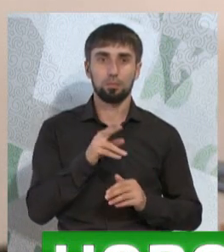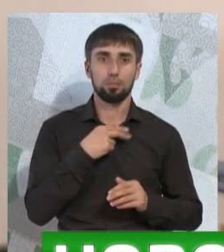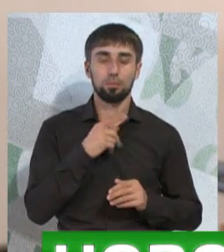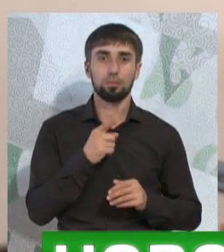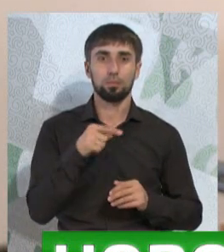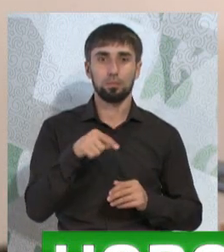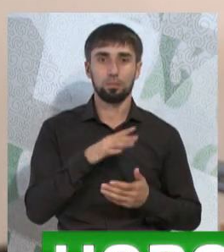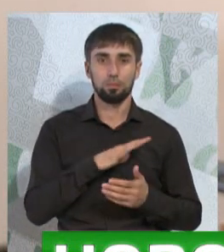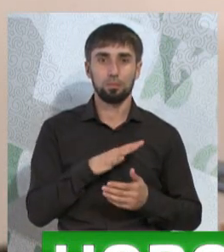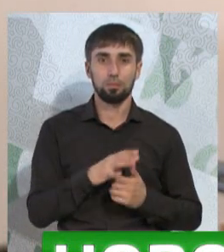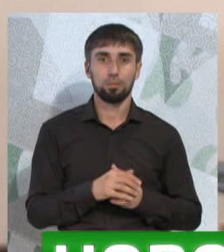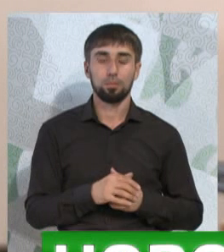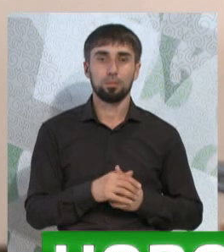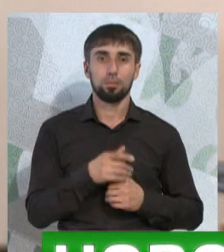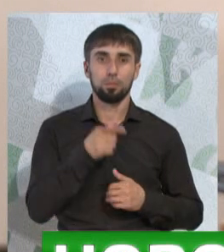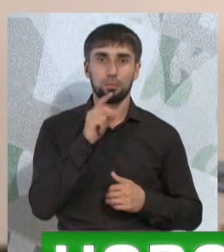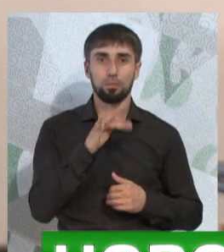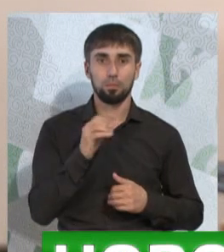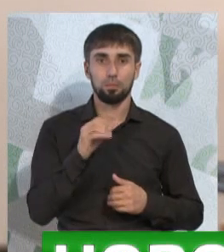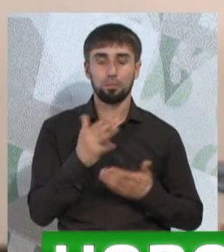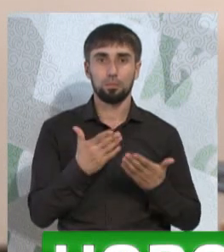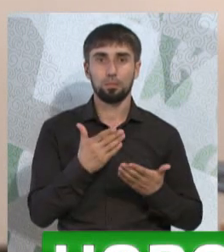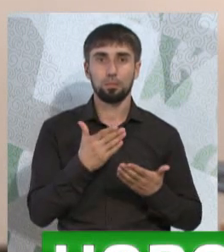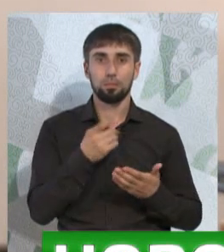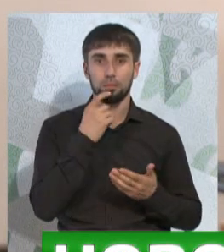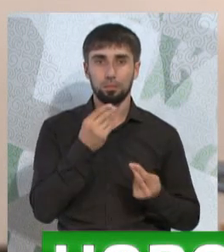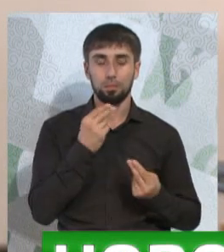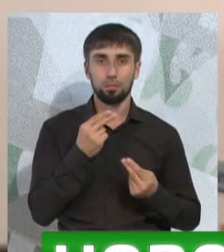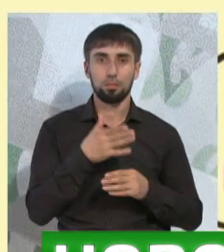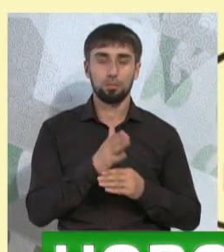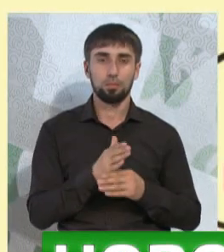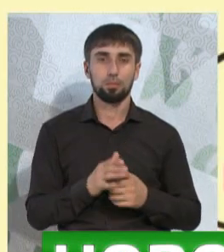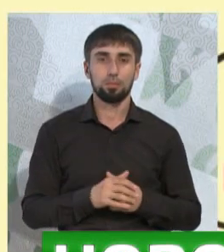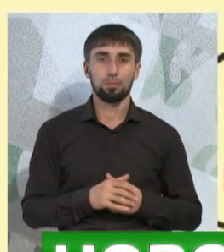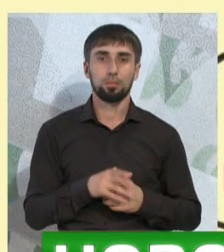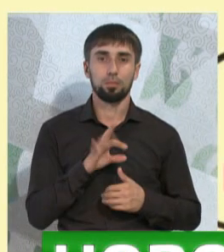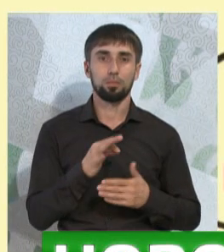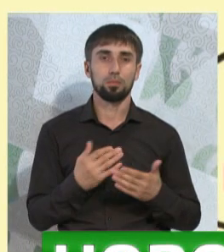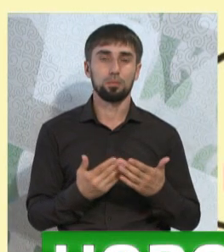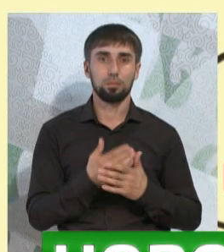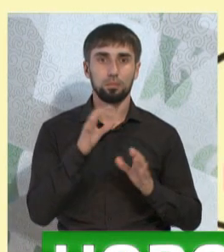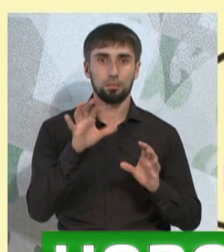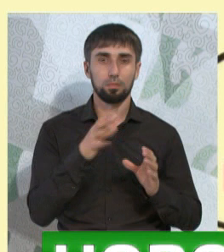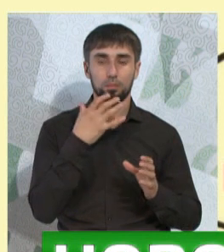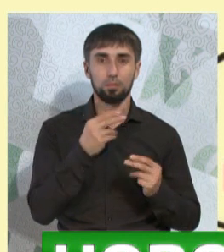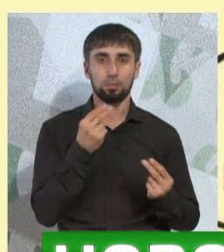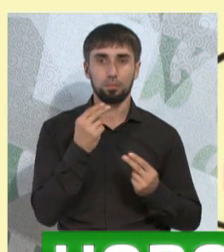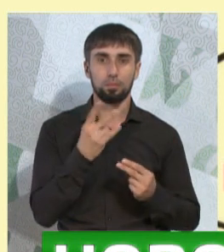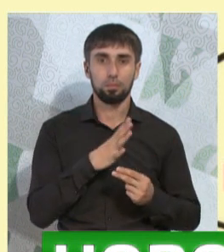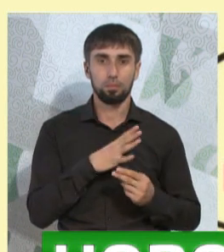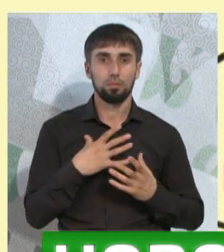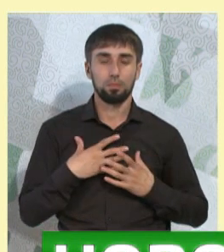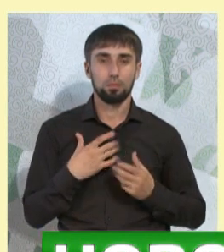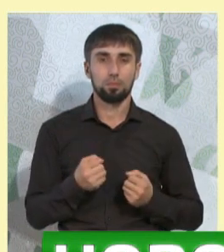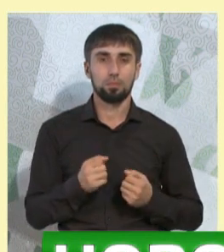едим, пьем кофе, едим яйца, едим хлеб. По новому закону горячее питание должно быть